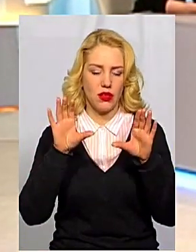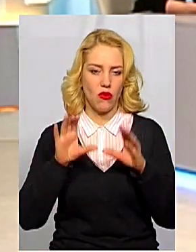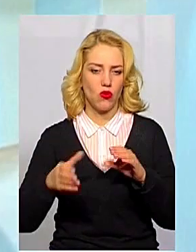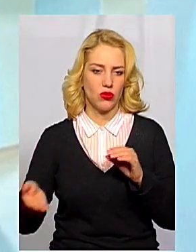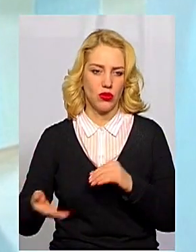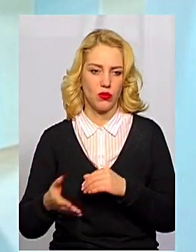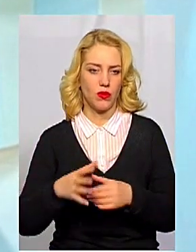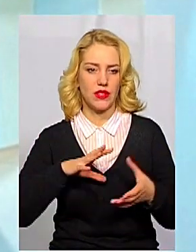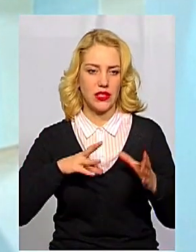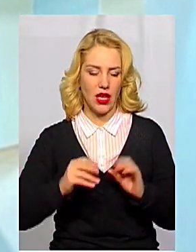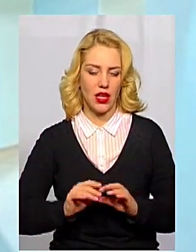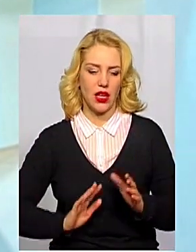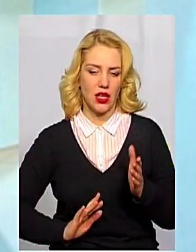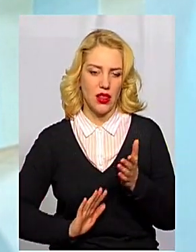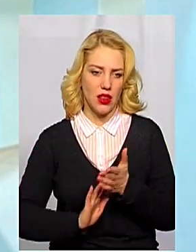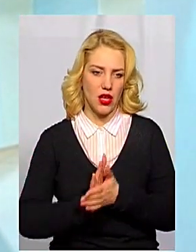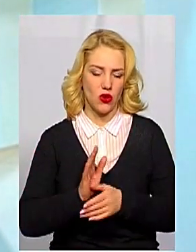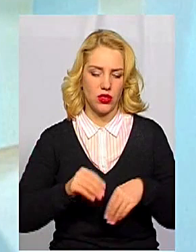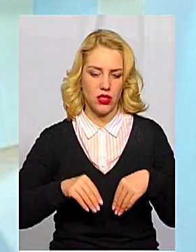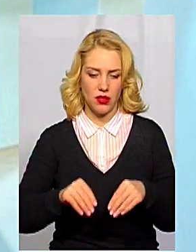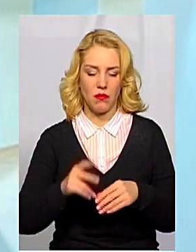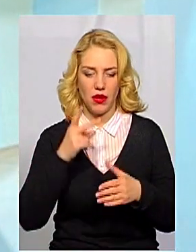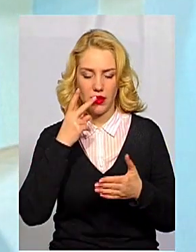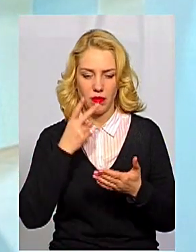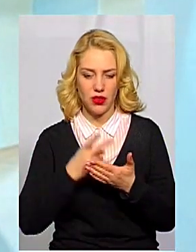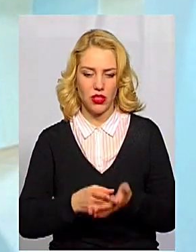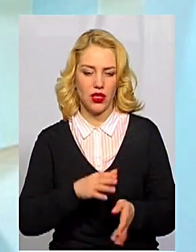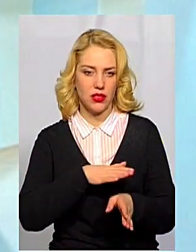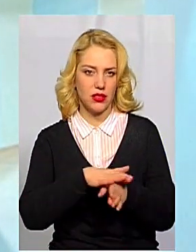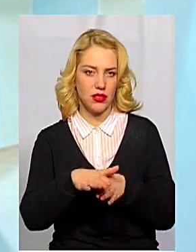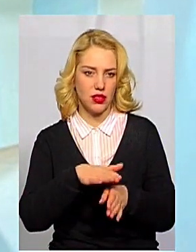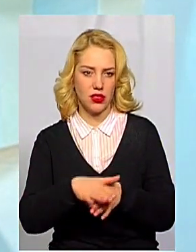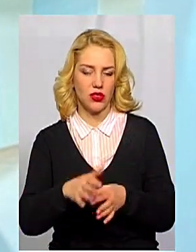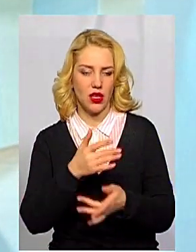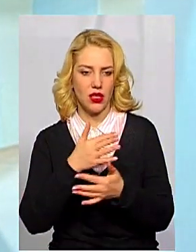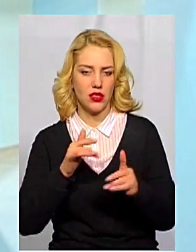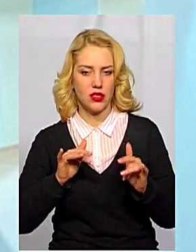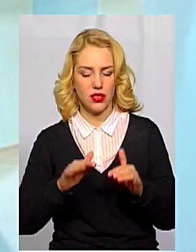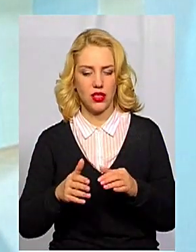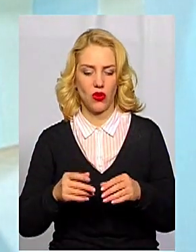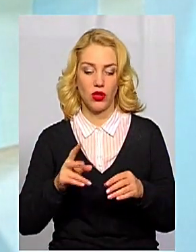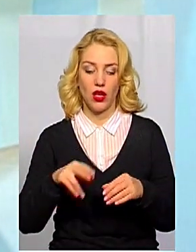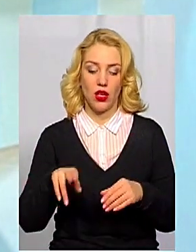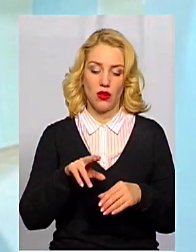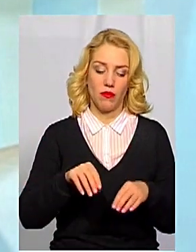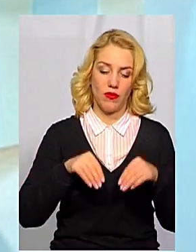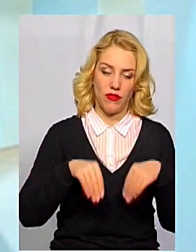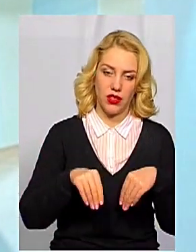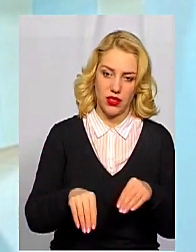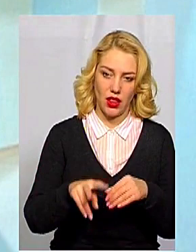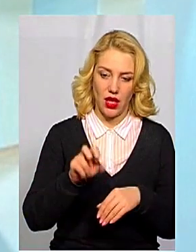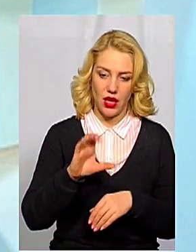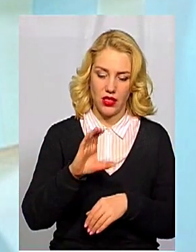взагалі вирощування насаджень до віку стиглості передбачає здійснення цілого ряду лісогосподарських заходів. Від моменту висадки лісу, потім